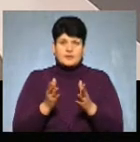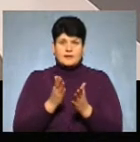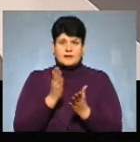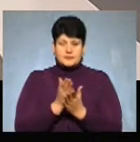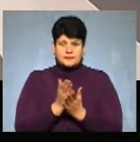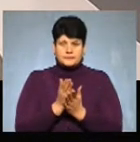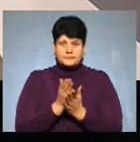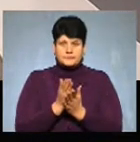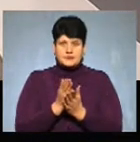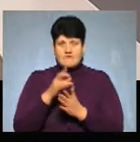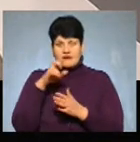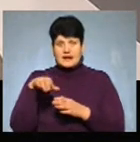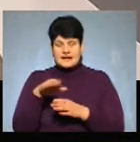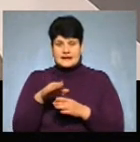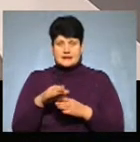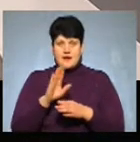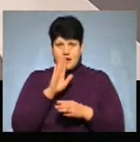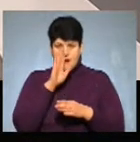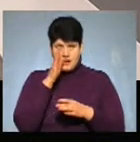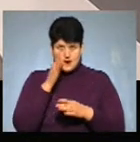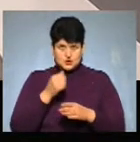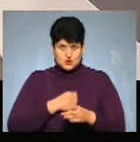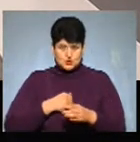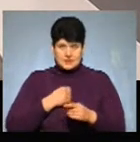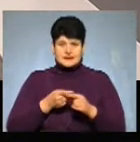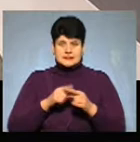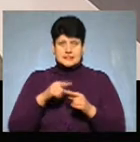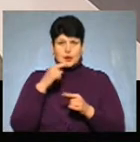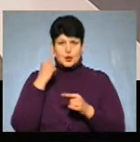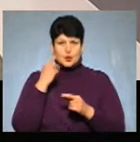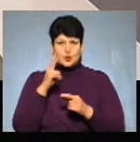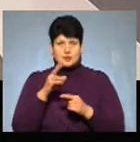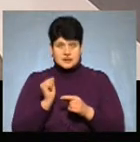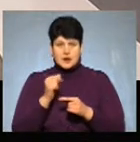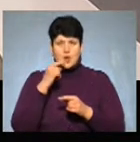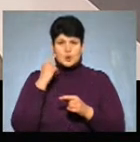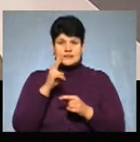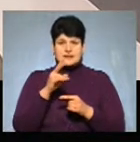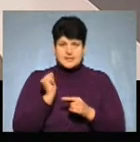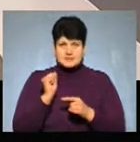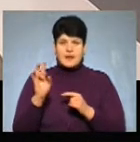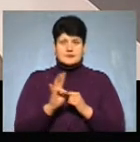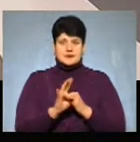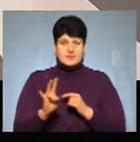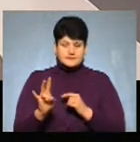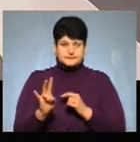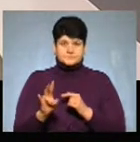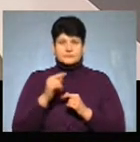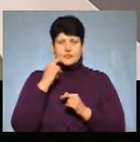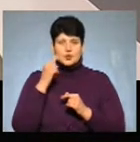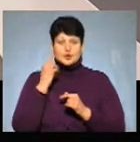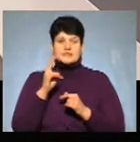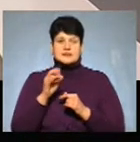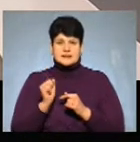які знаходяться в країні-агресорі, це Руська Російська Істинно-Православна Церква,